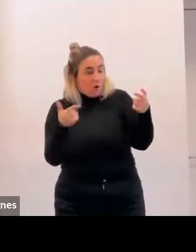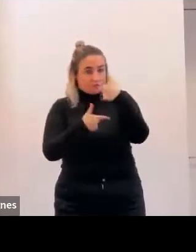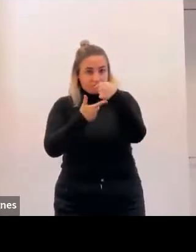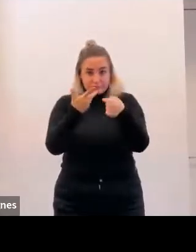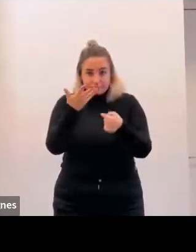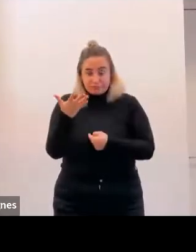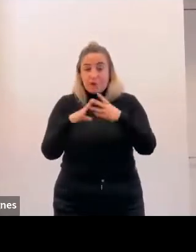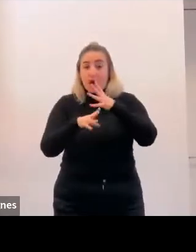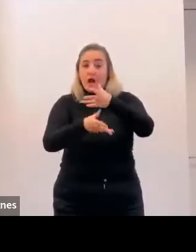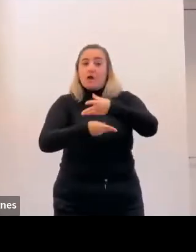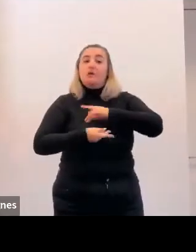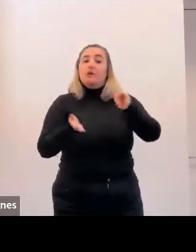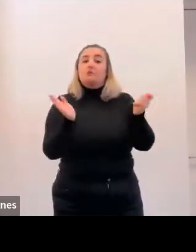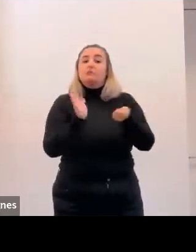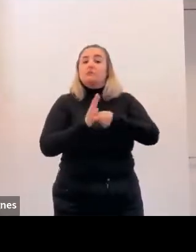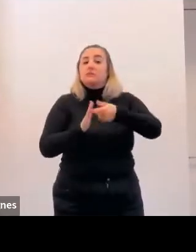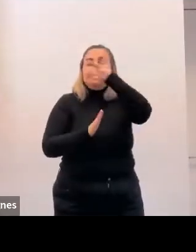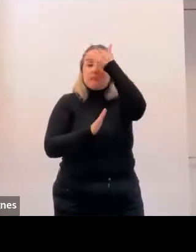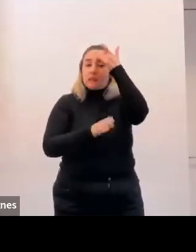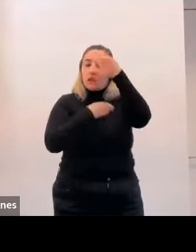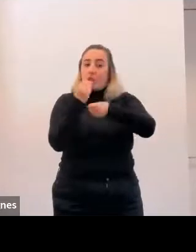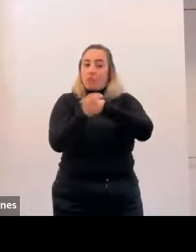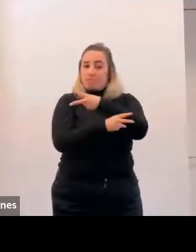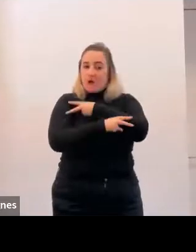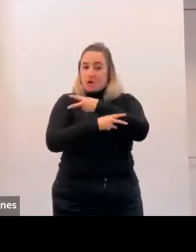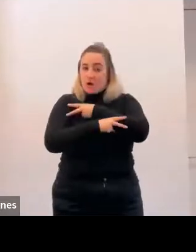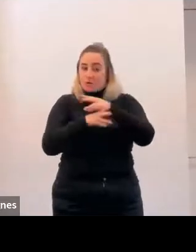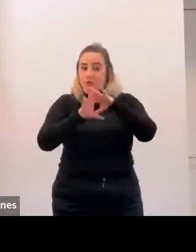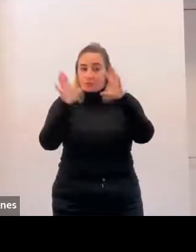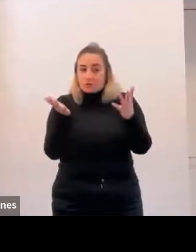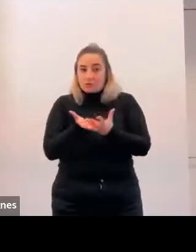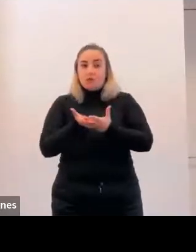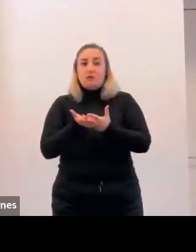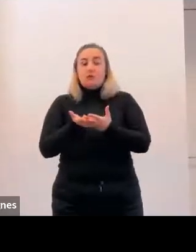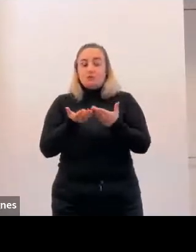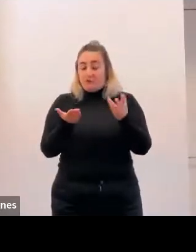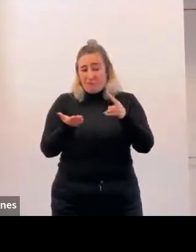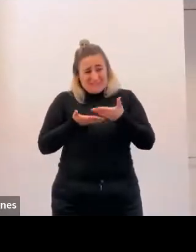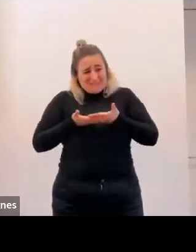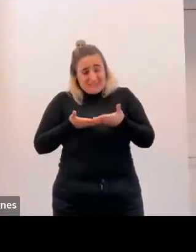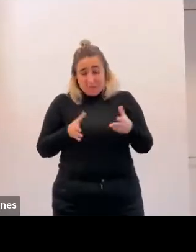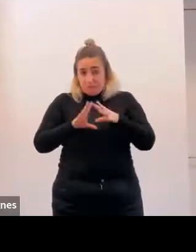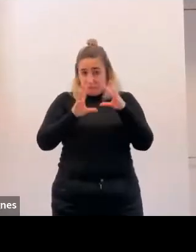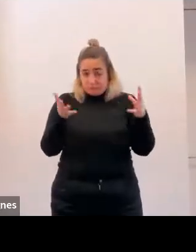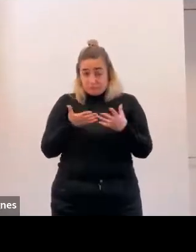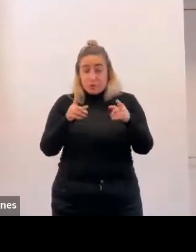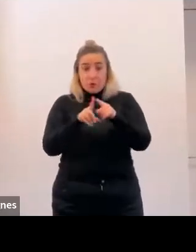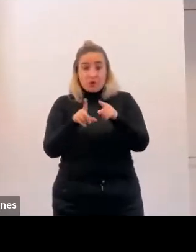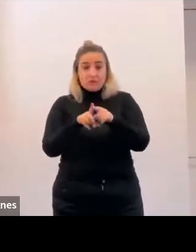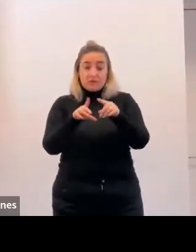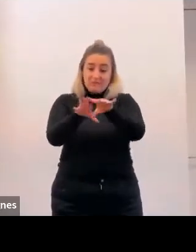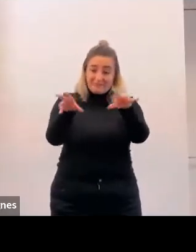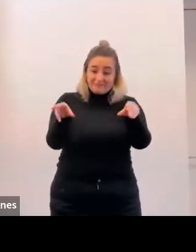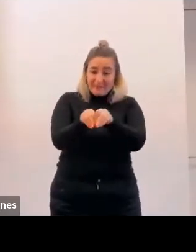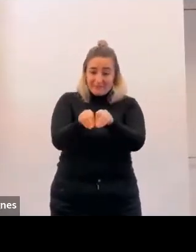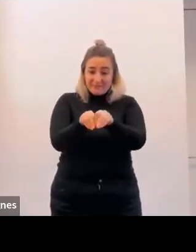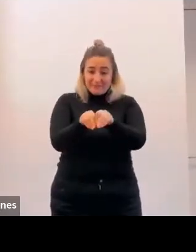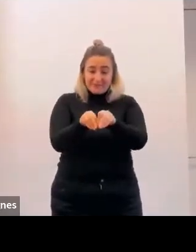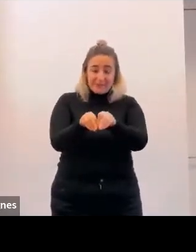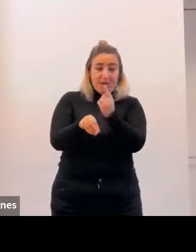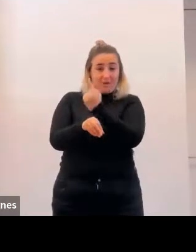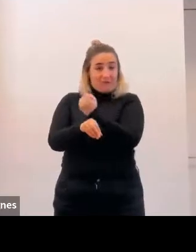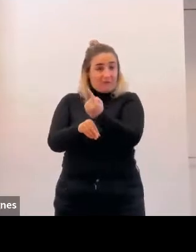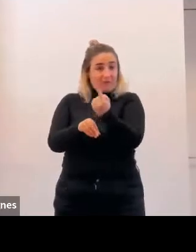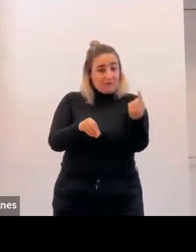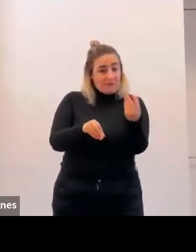pendant l'été ou pendant les vacances. Simplification donc, réponse globale aussi pour une famille, par exemple, avec